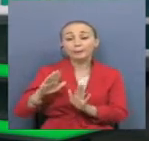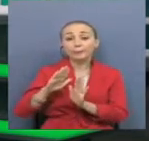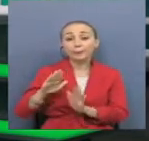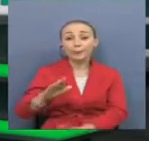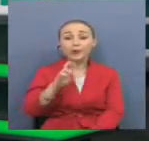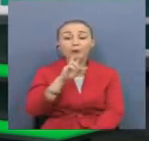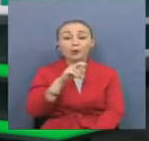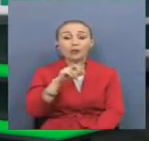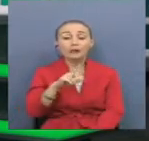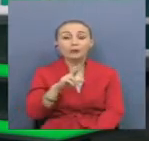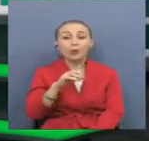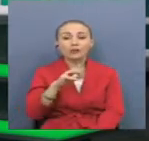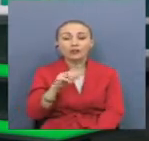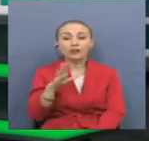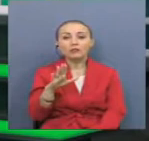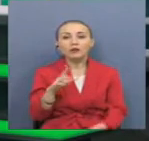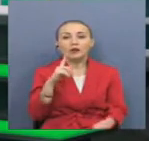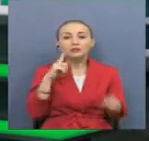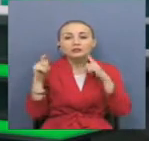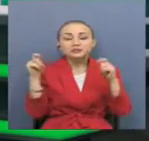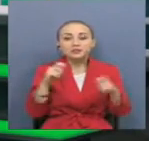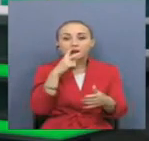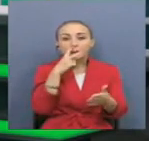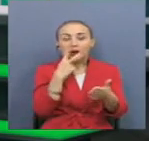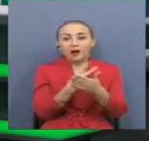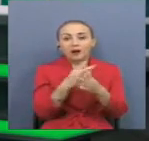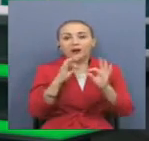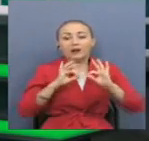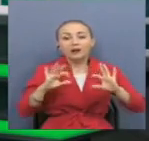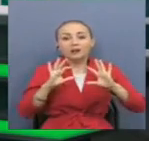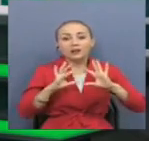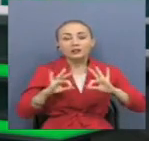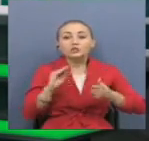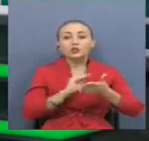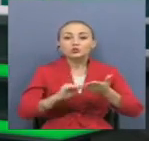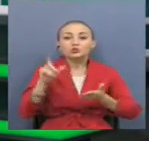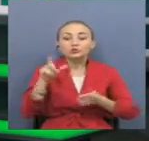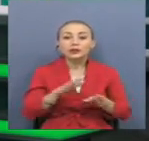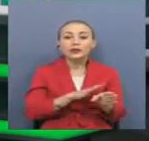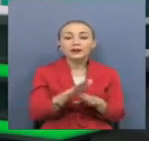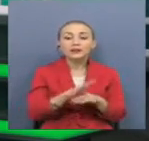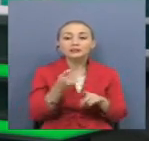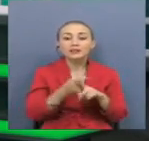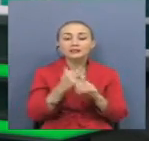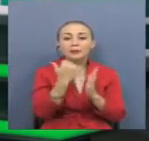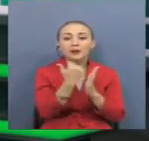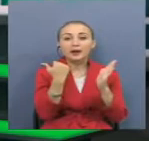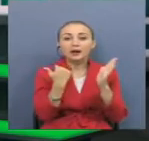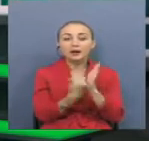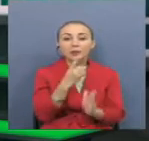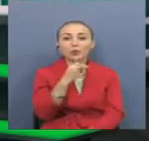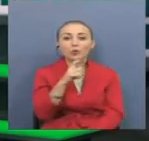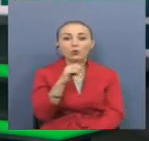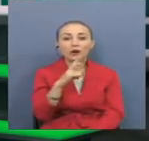Батталов мәлімдеді. Журналистермен арнайы брифинг өткізген ол, жергілікті жерде болашаққа бағдар рухани жаңғыру бағдарламасының іске